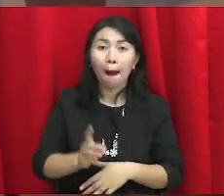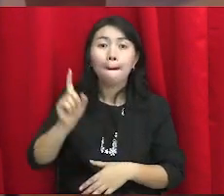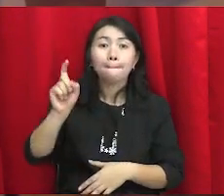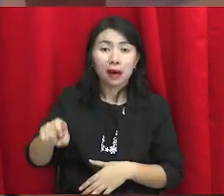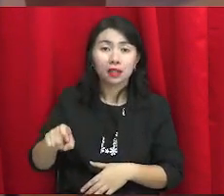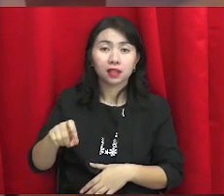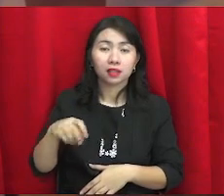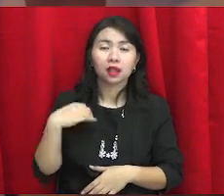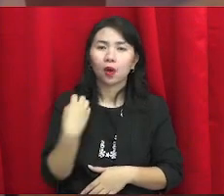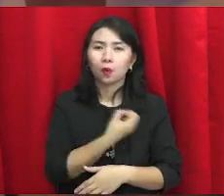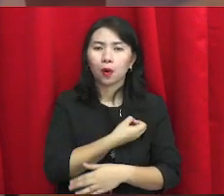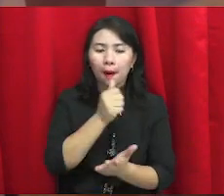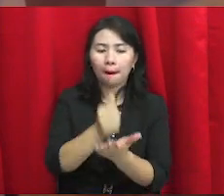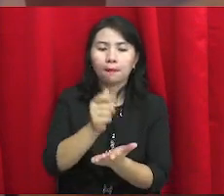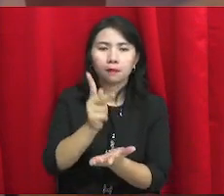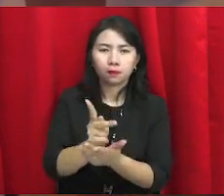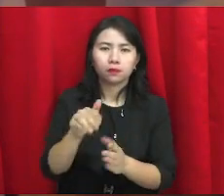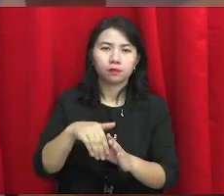natin.